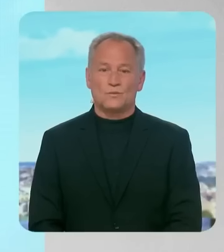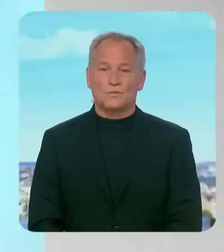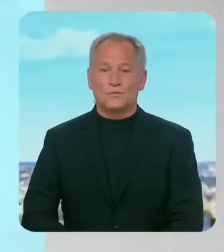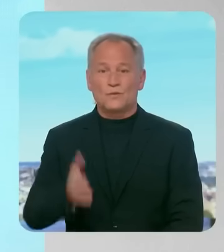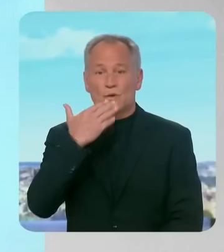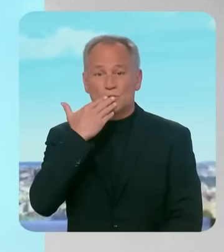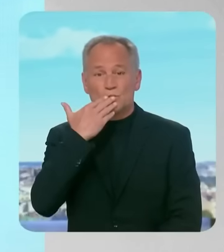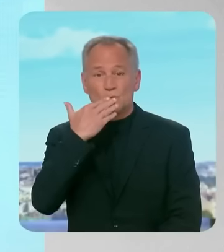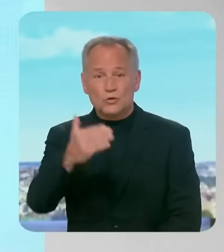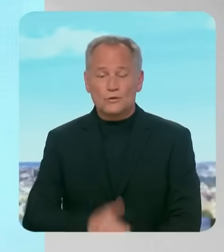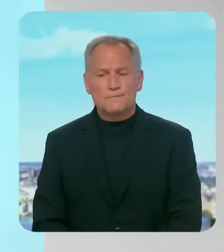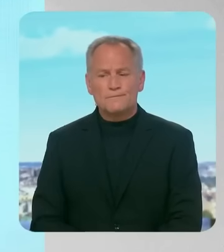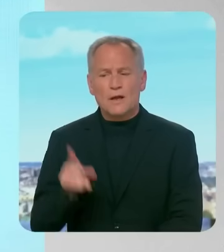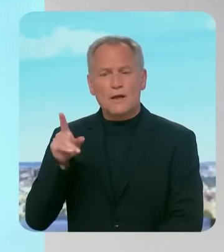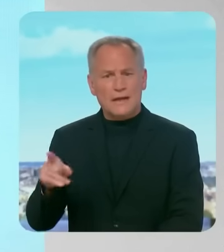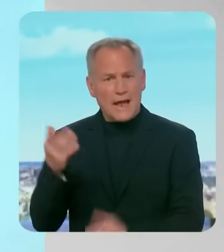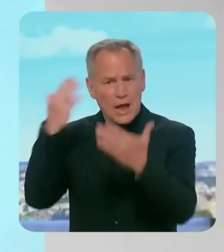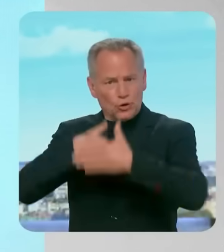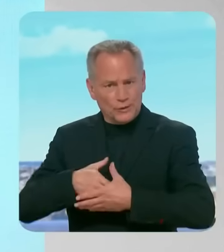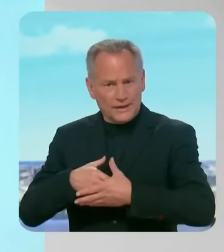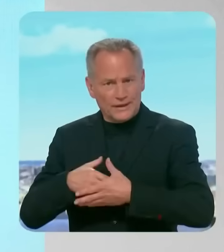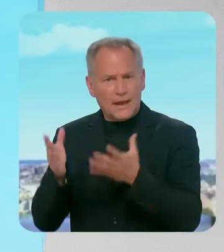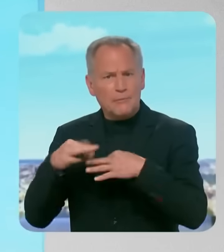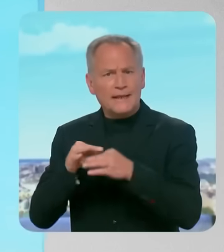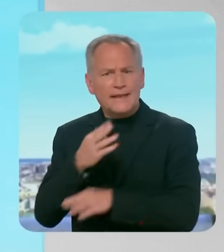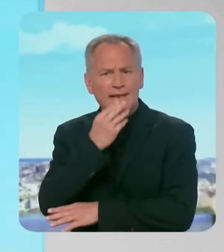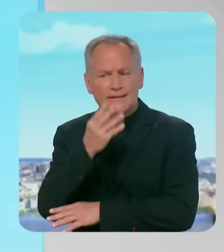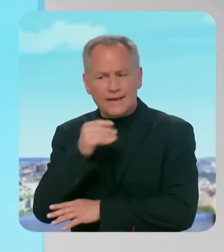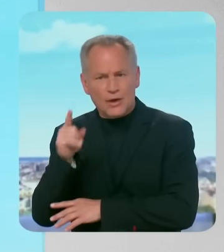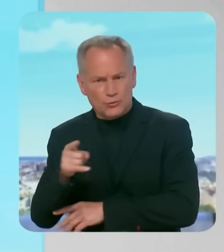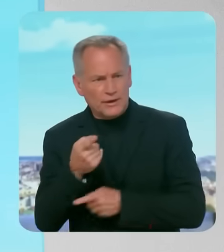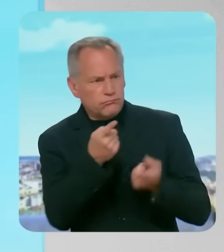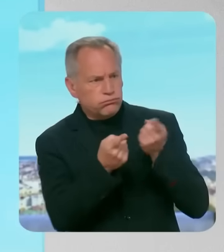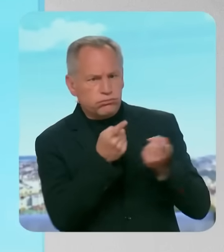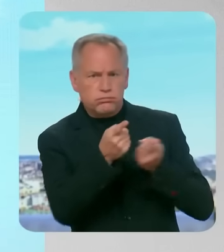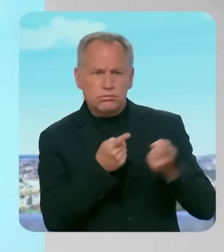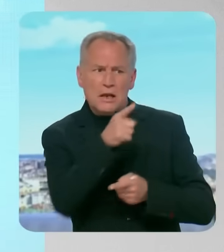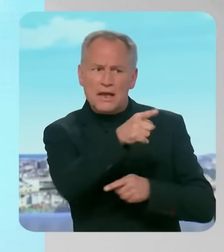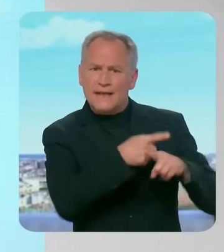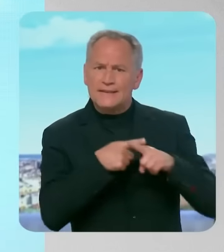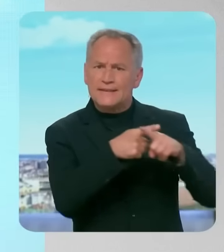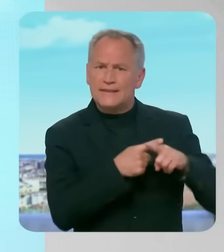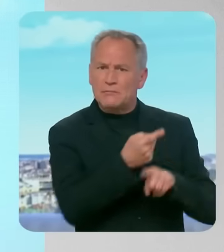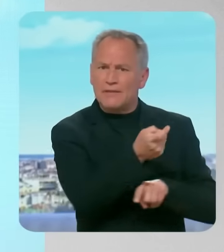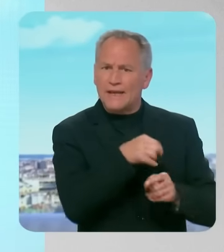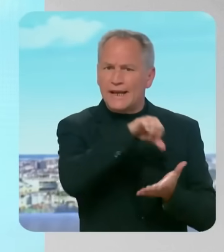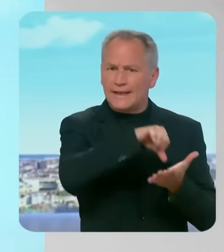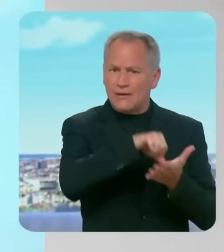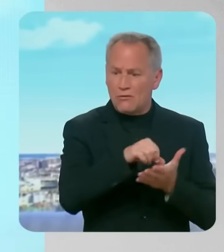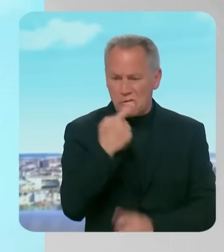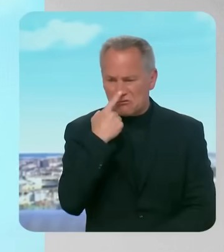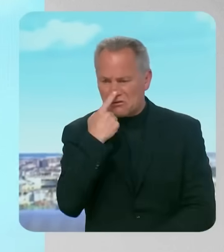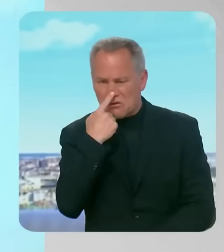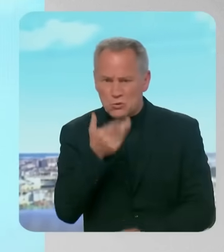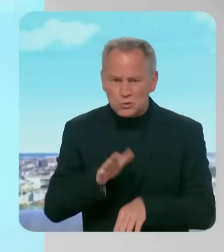Aubry, bonjour. Bonjour. Cette nuit, Israël aurait riposté en frappant des cibles iraniennes sur son territoire. L'escalade semble se poursuivre.